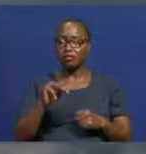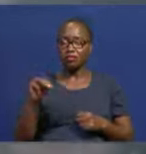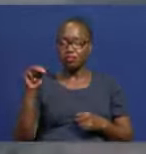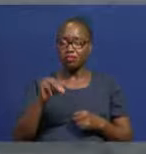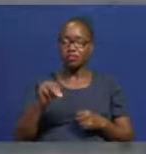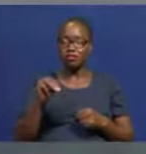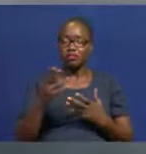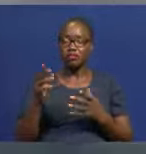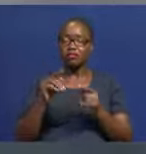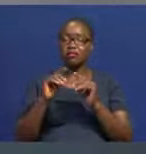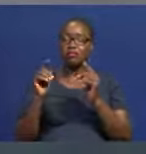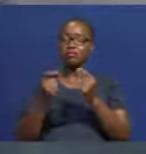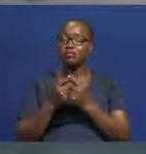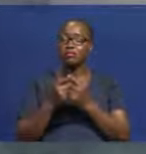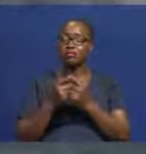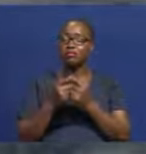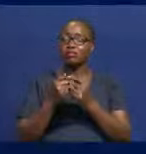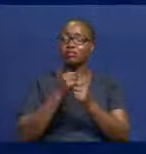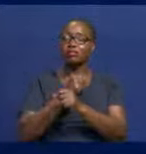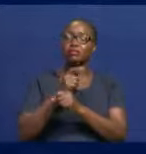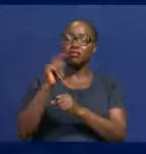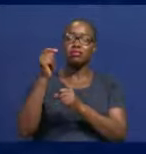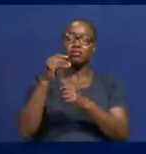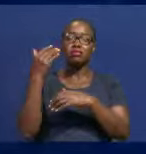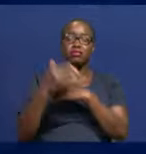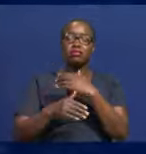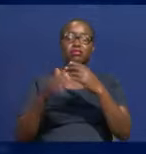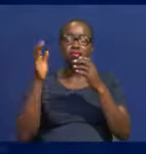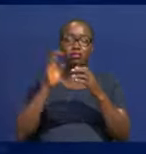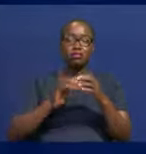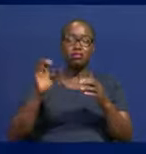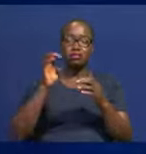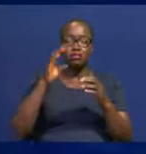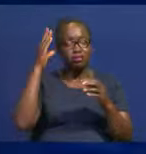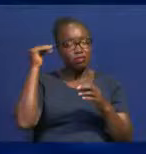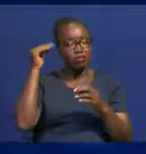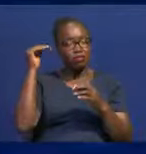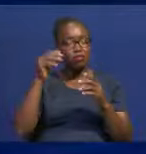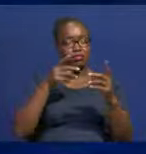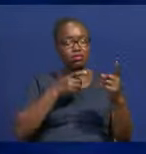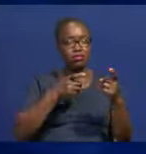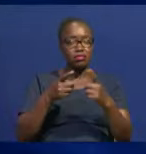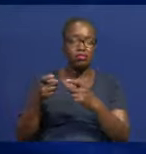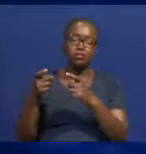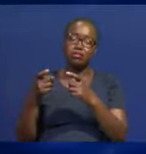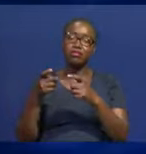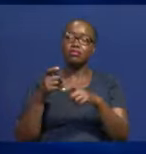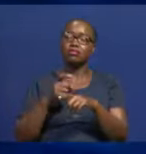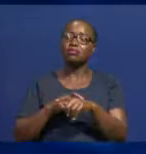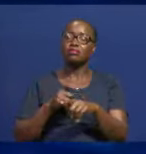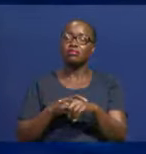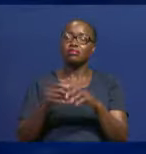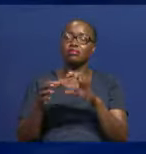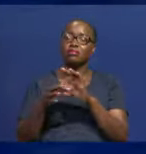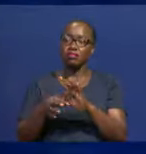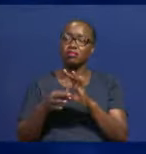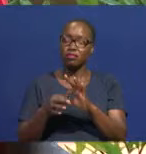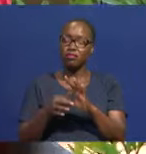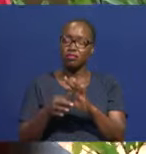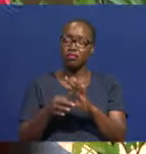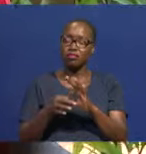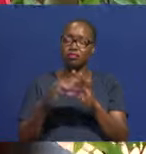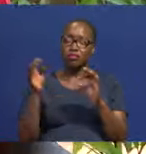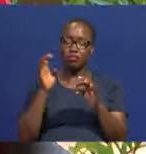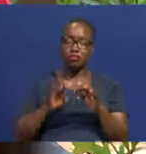unit was deployed to guard Kenya's border during the Ethiopia and Somalia war. Wakati tuliungana